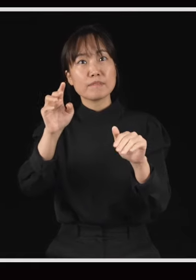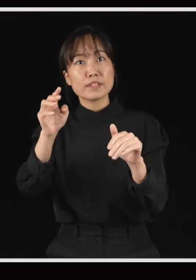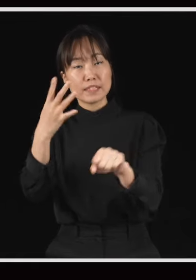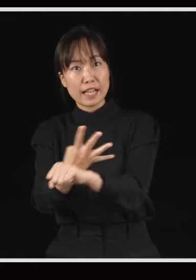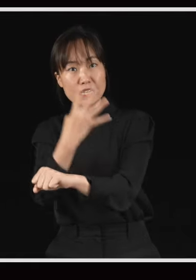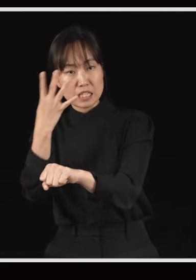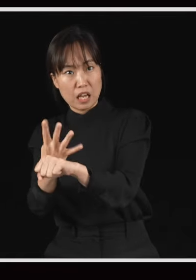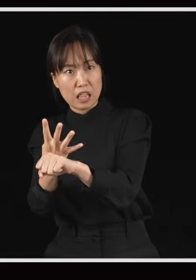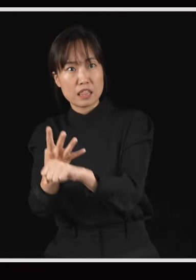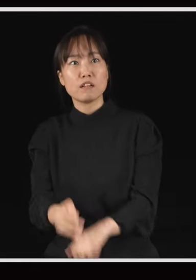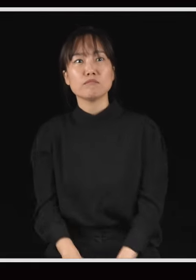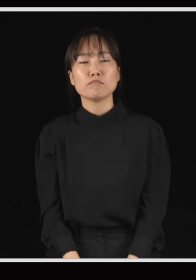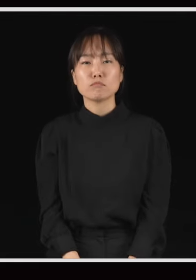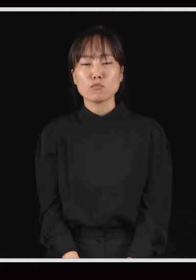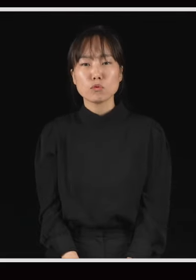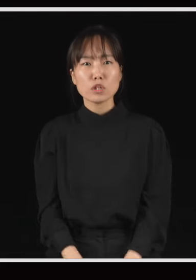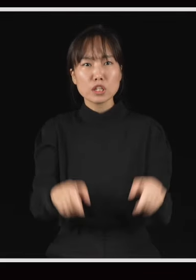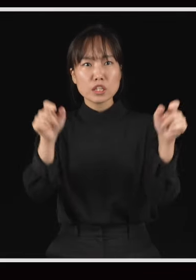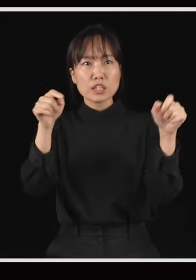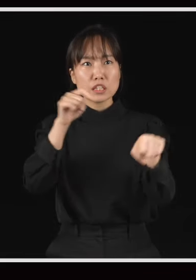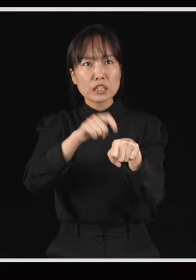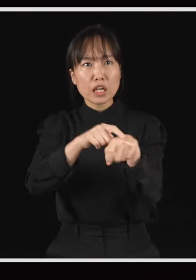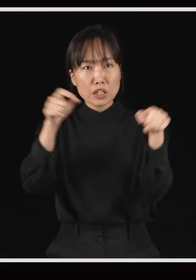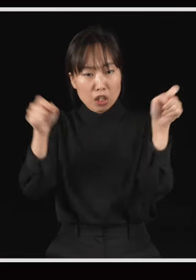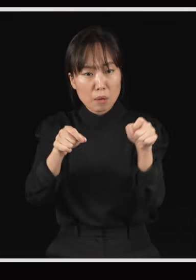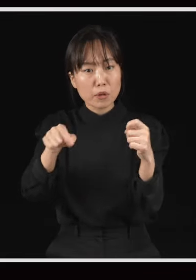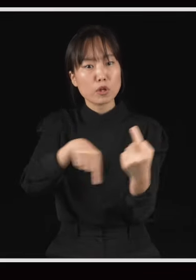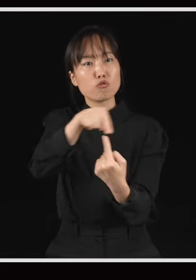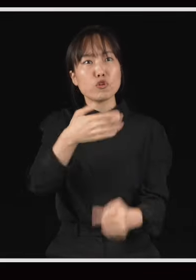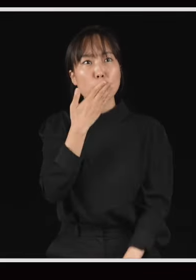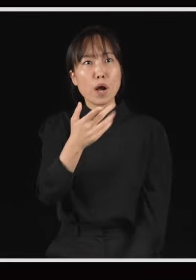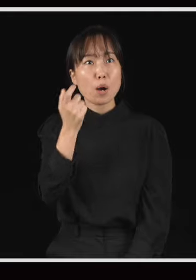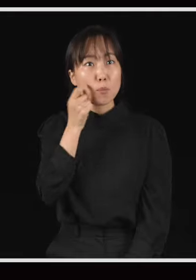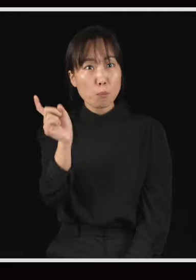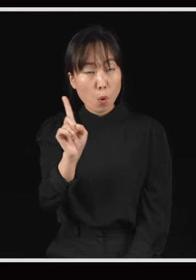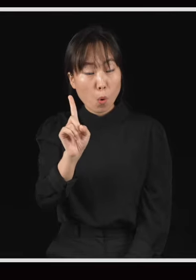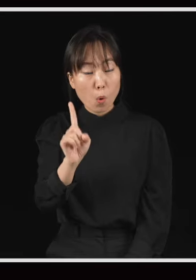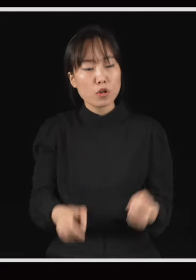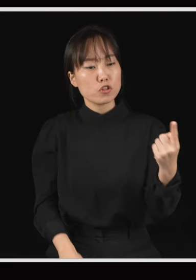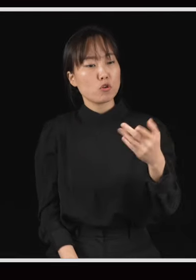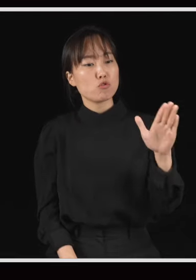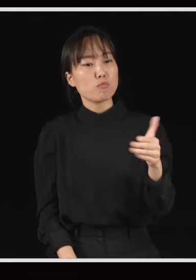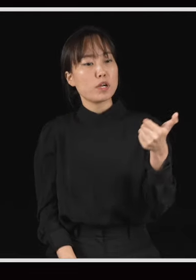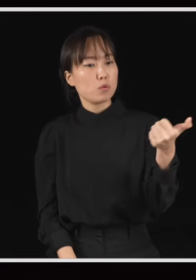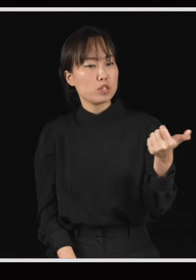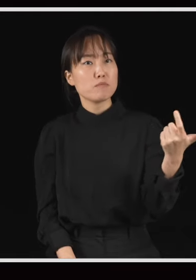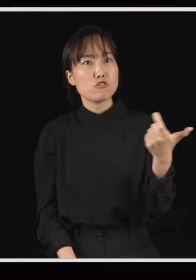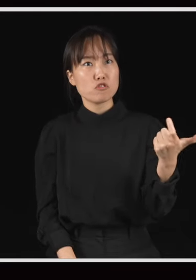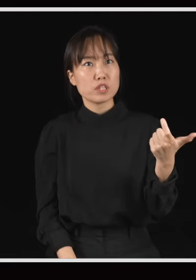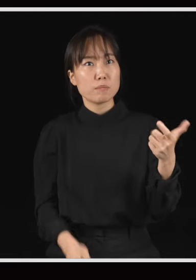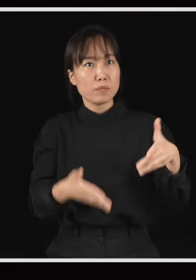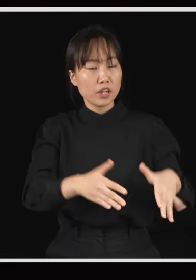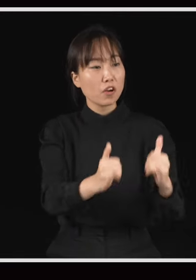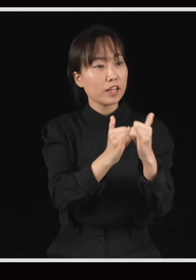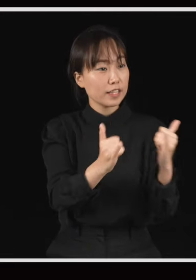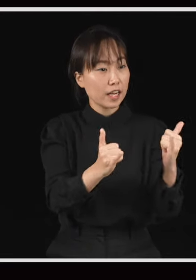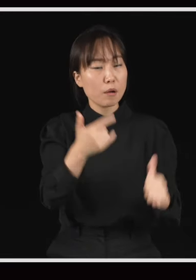그러고도 돌아가는 이유는 사실은 지금 50년대생, 60년대생 분들이 부모님